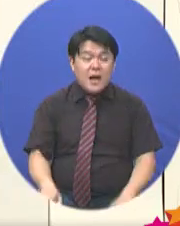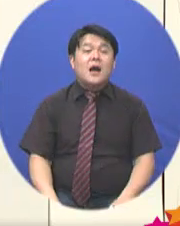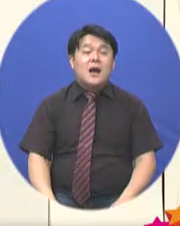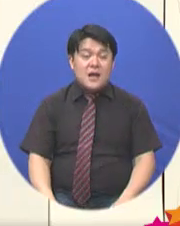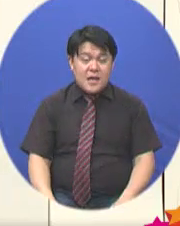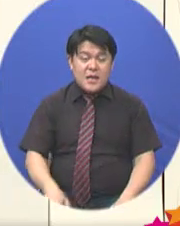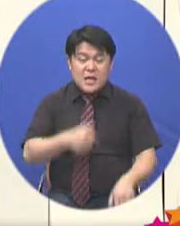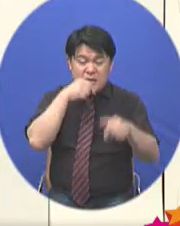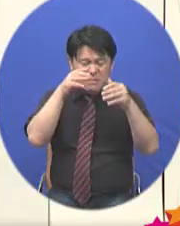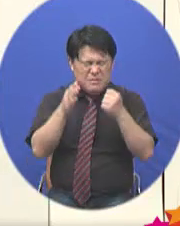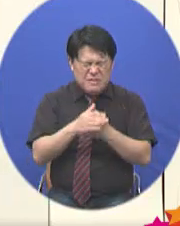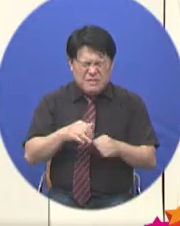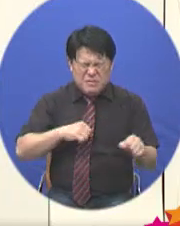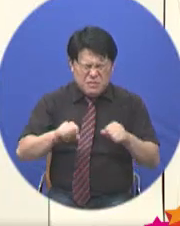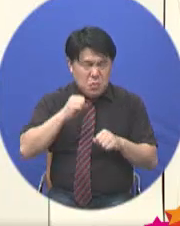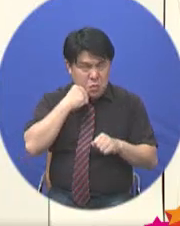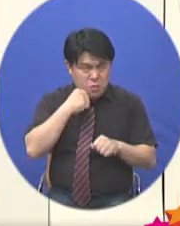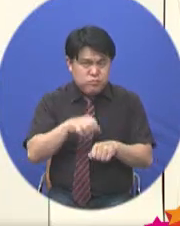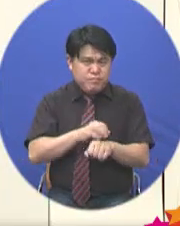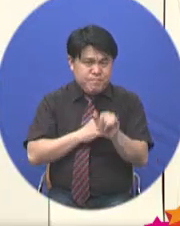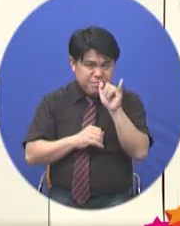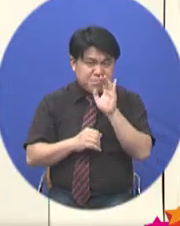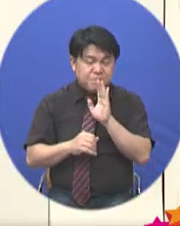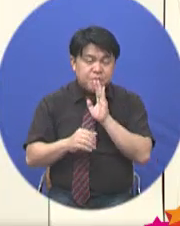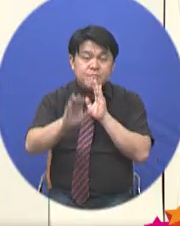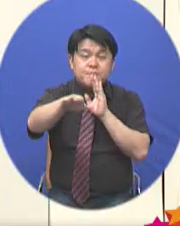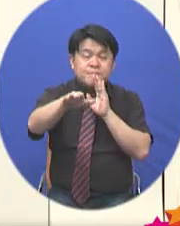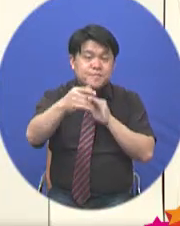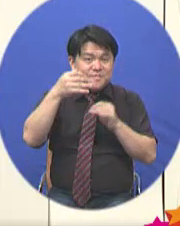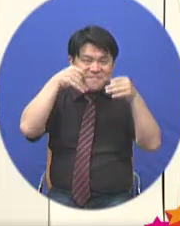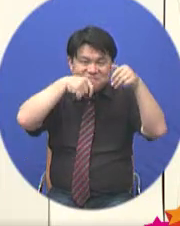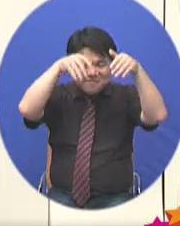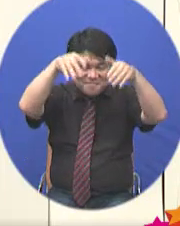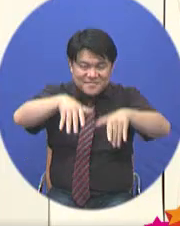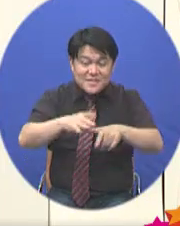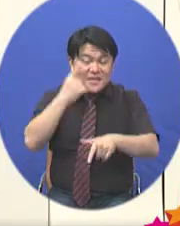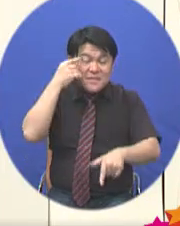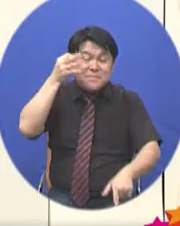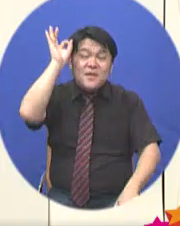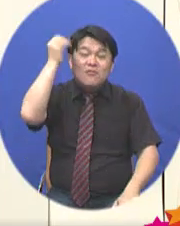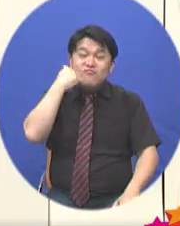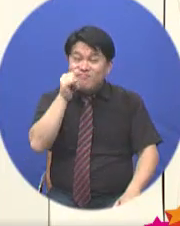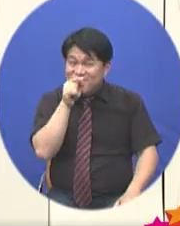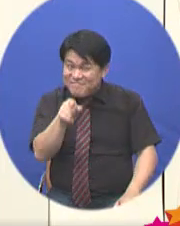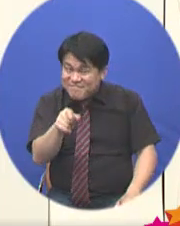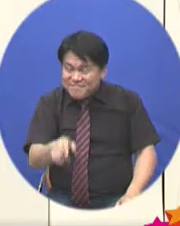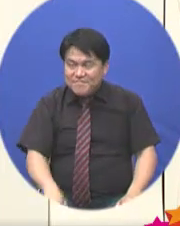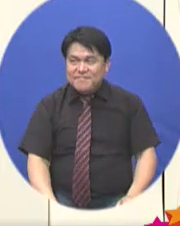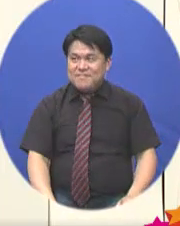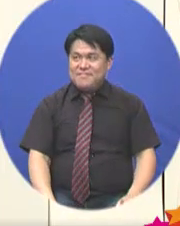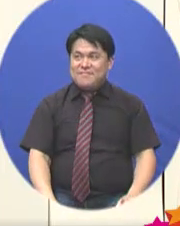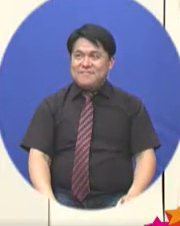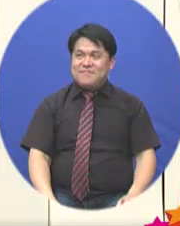너무 움직이기가 불편하시니까. 그럼 비가 오면 생각나는 그 사람이 있다면 누가 있을까요? 저요? 네.